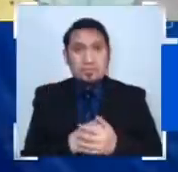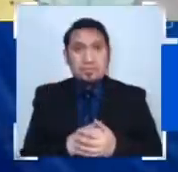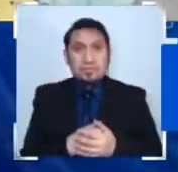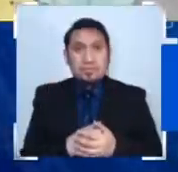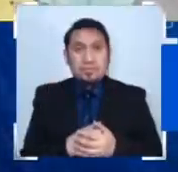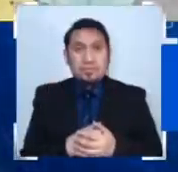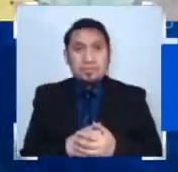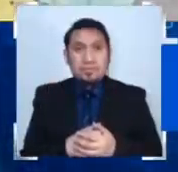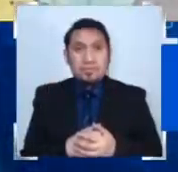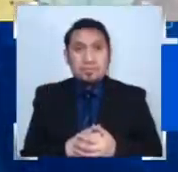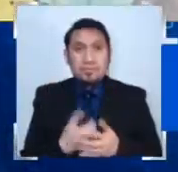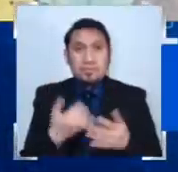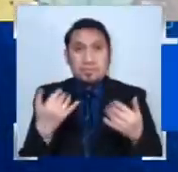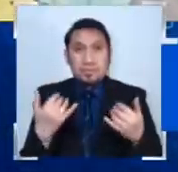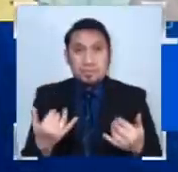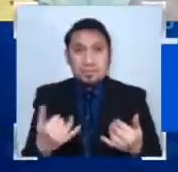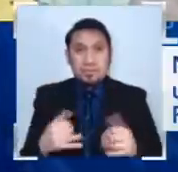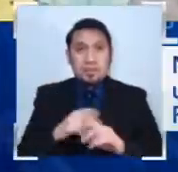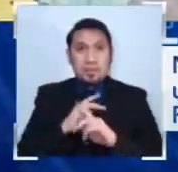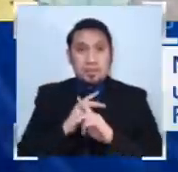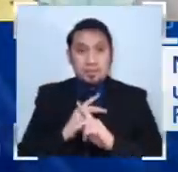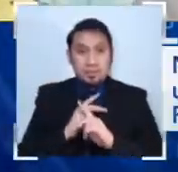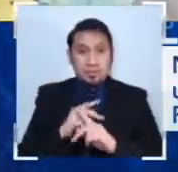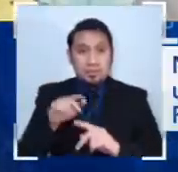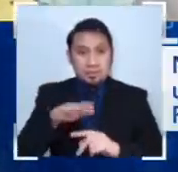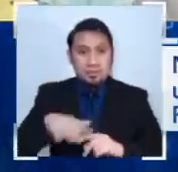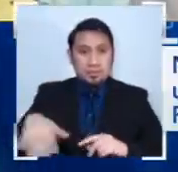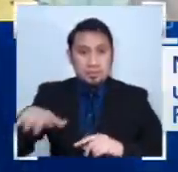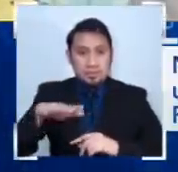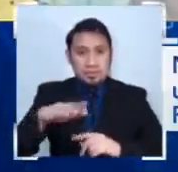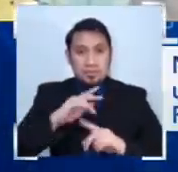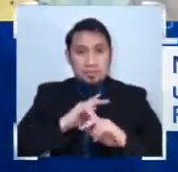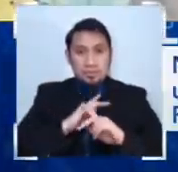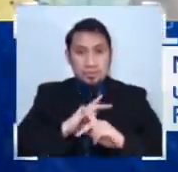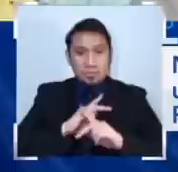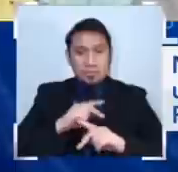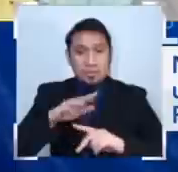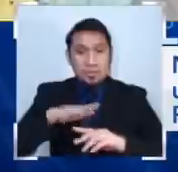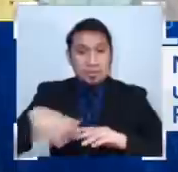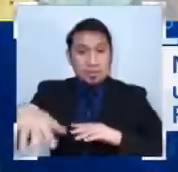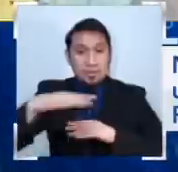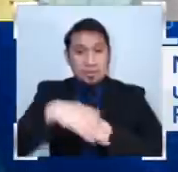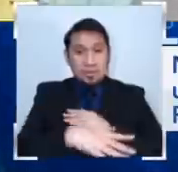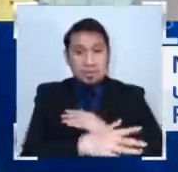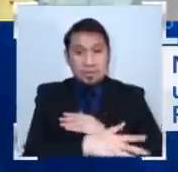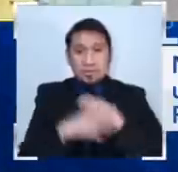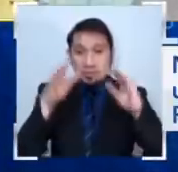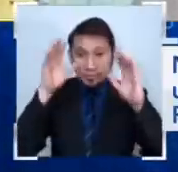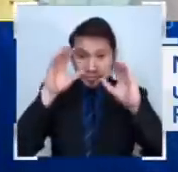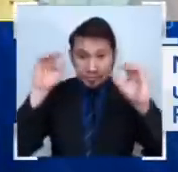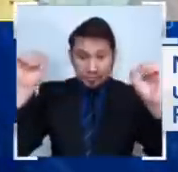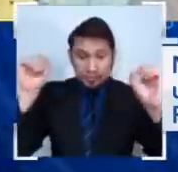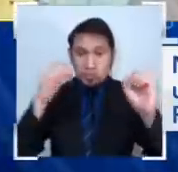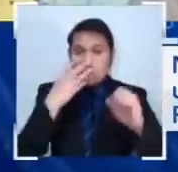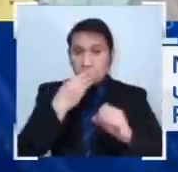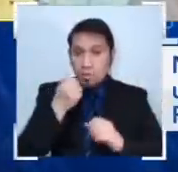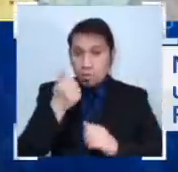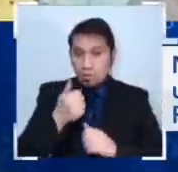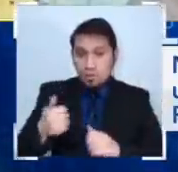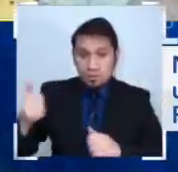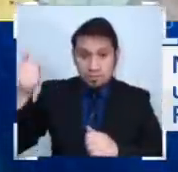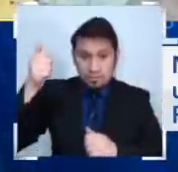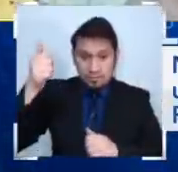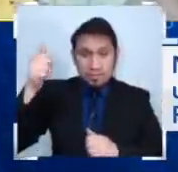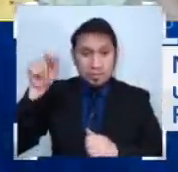"The state shall protect its marine wealth in its exclusive economic zone. The President, who is the Commander-in-Chief of the Armed Forces of the